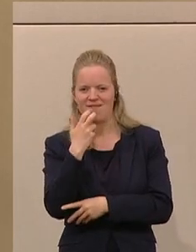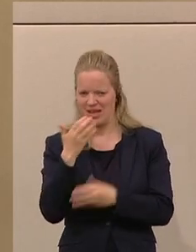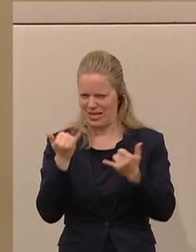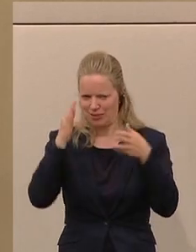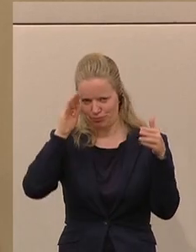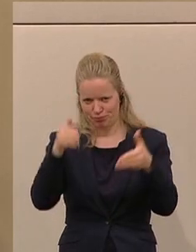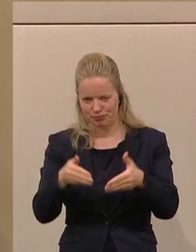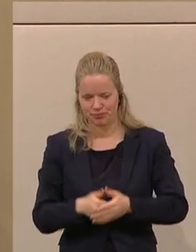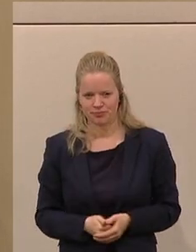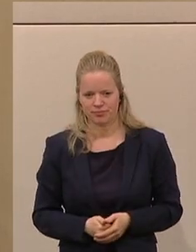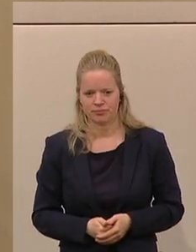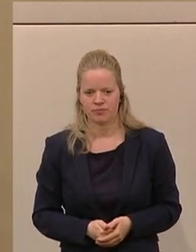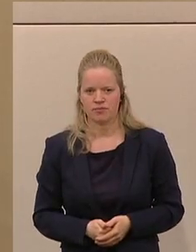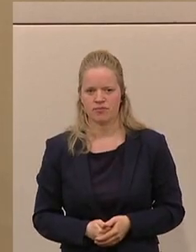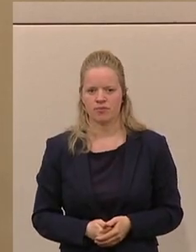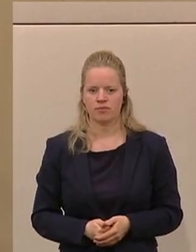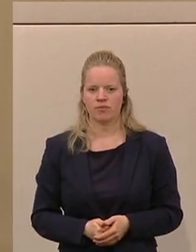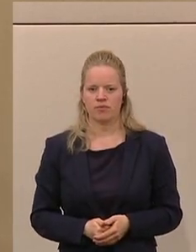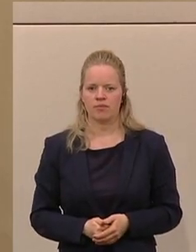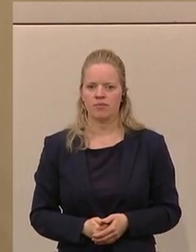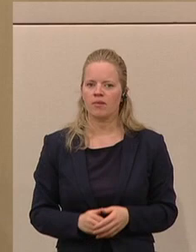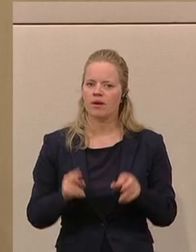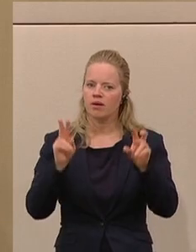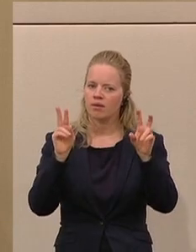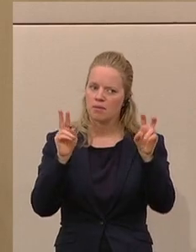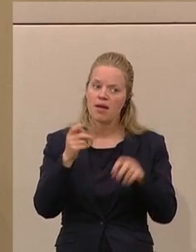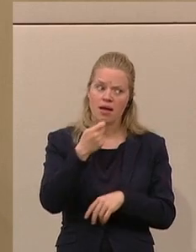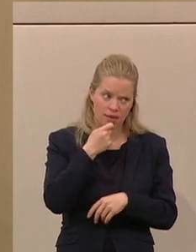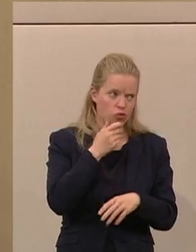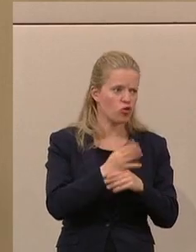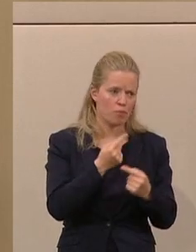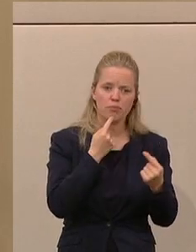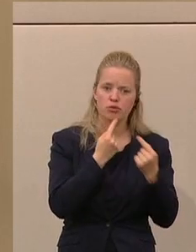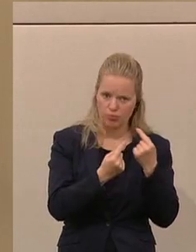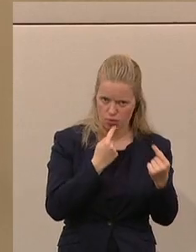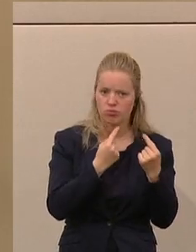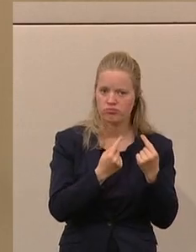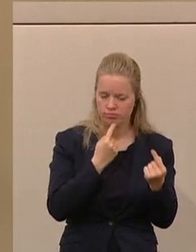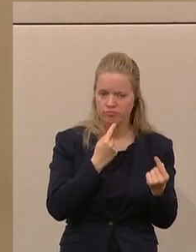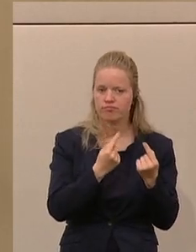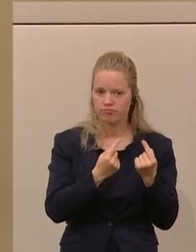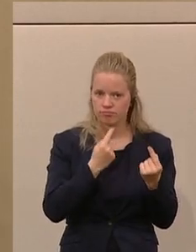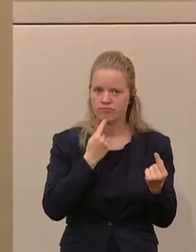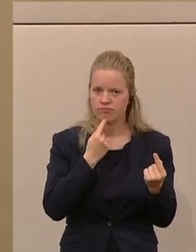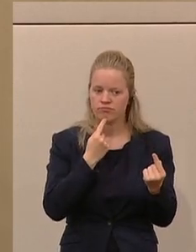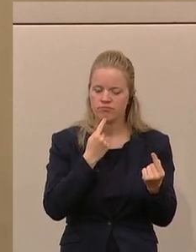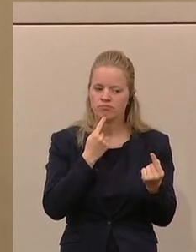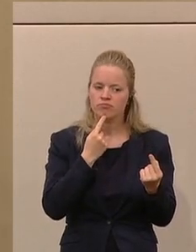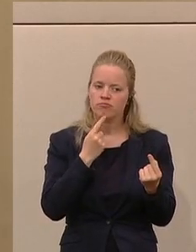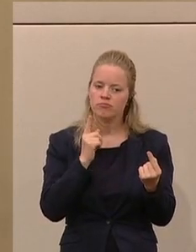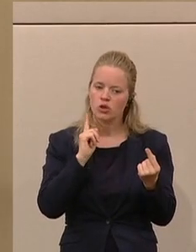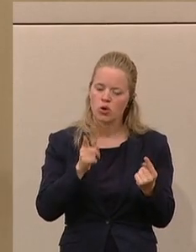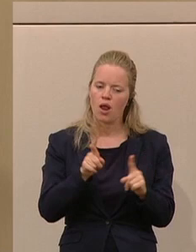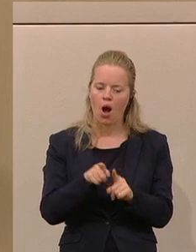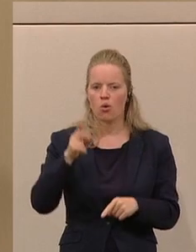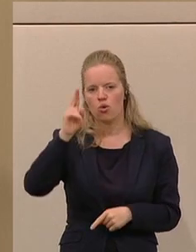beschränken. Ernährung wurde eindeutig gesprochen, da sollte man vielleicht also auch an die Möglichkeiten